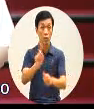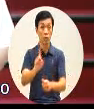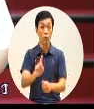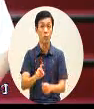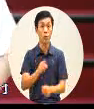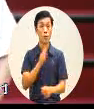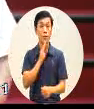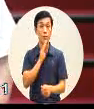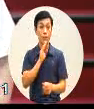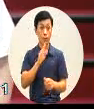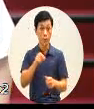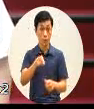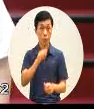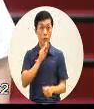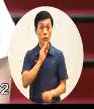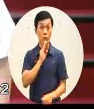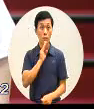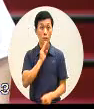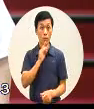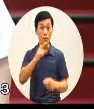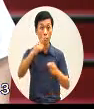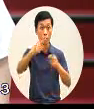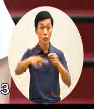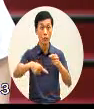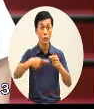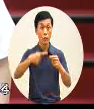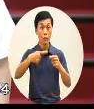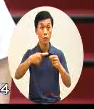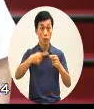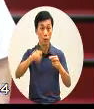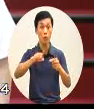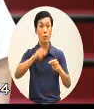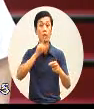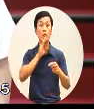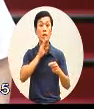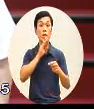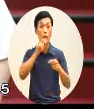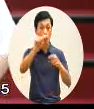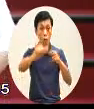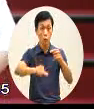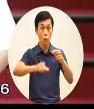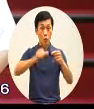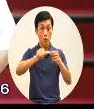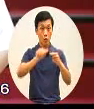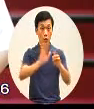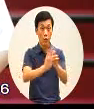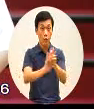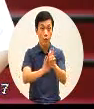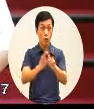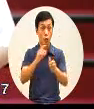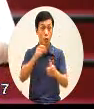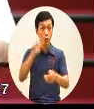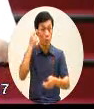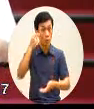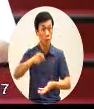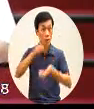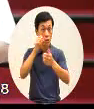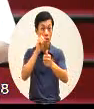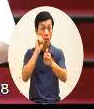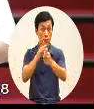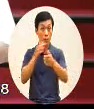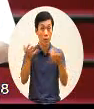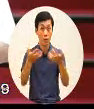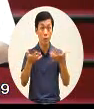就讲因为这是一个一年，这是五年的一个服务建议案，继续有可能啦